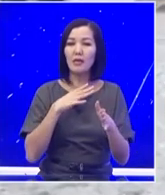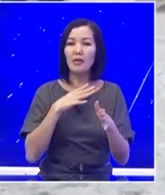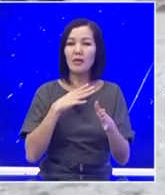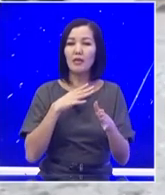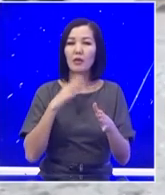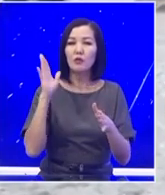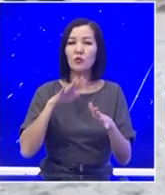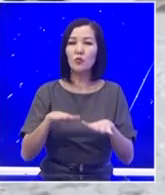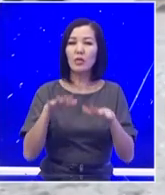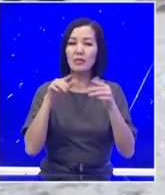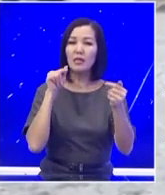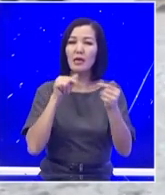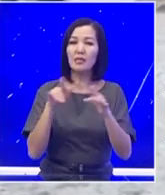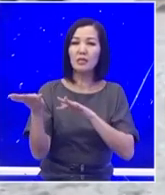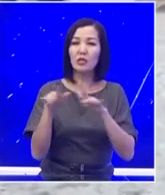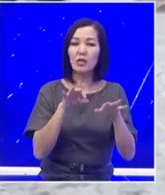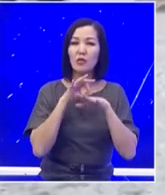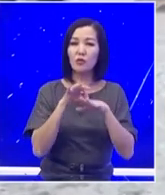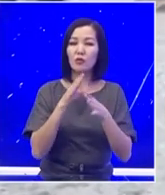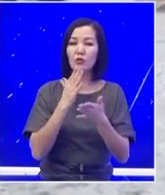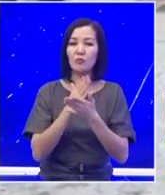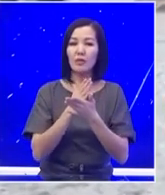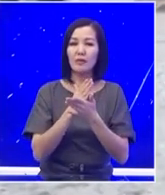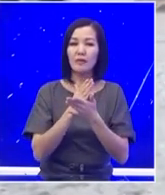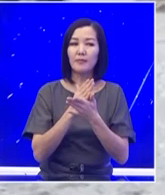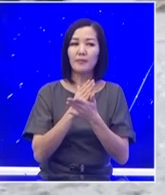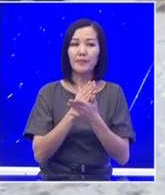су тасқынға қарсы іс-шаралар жүргізіп жатыр. Өзіңіз көргендей.